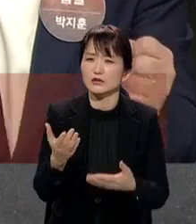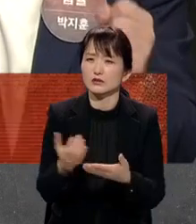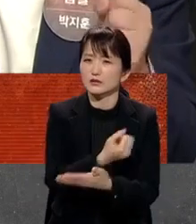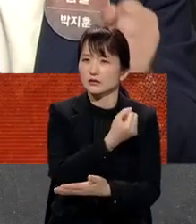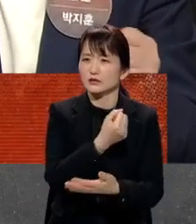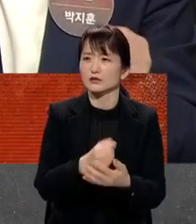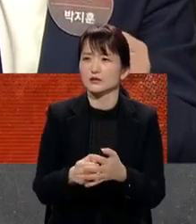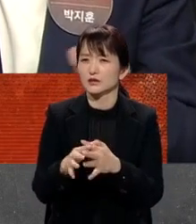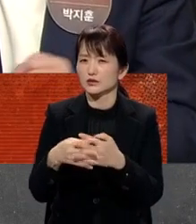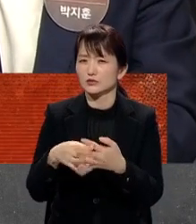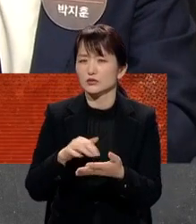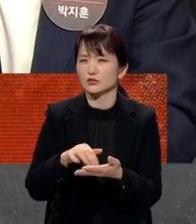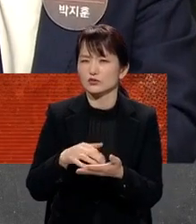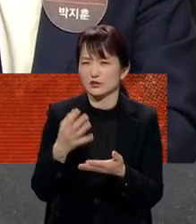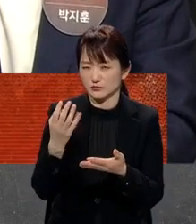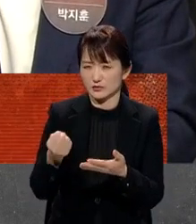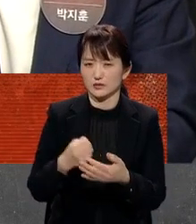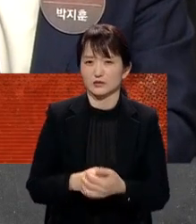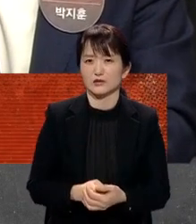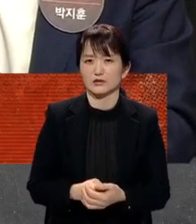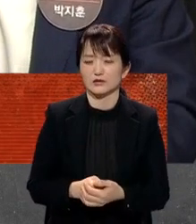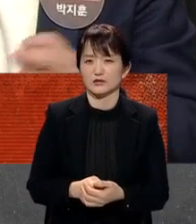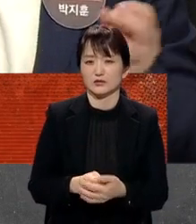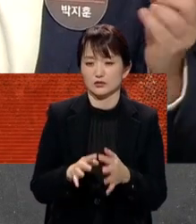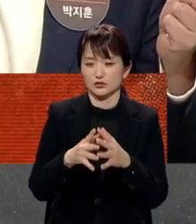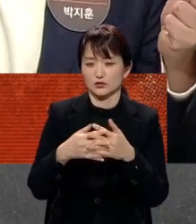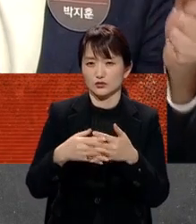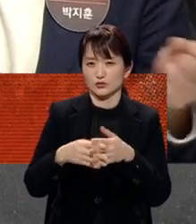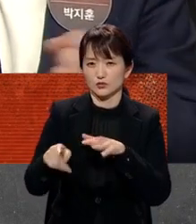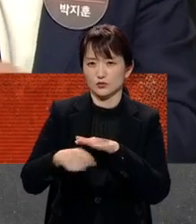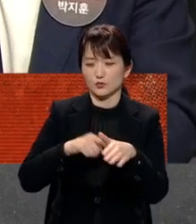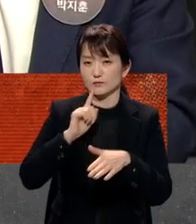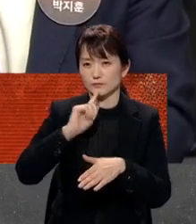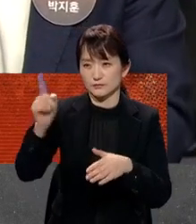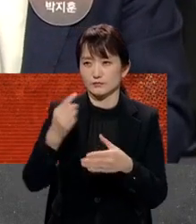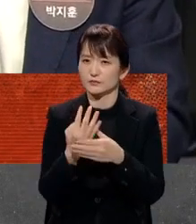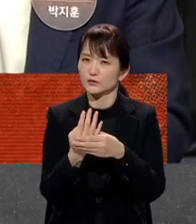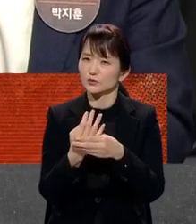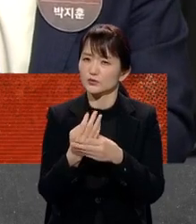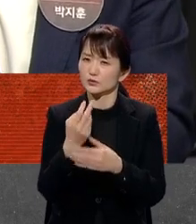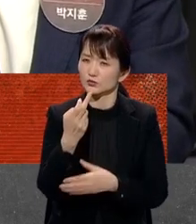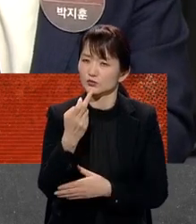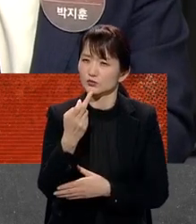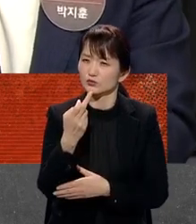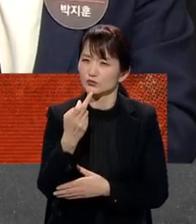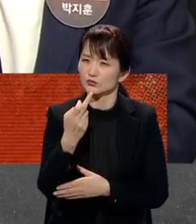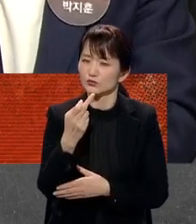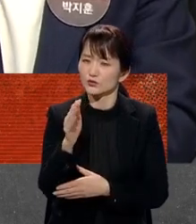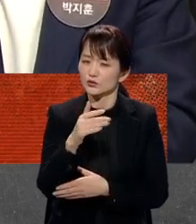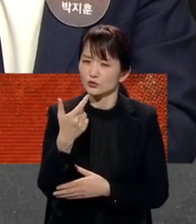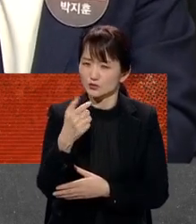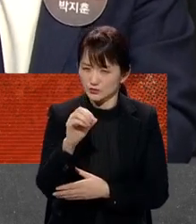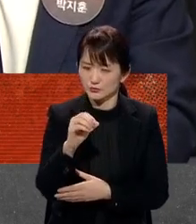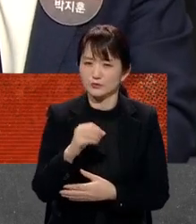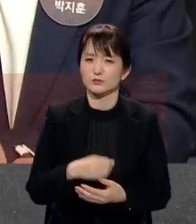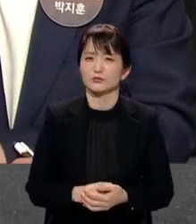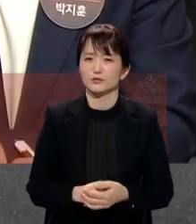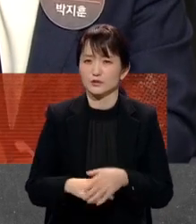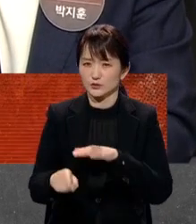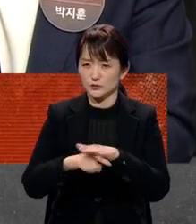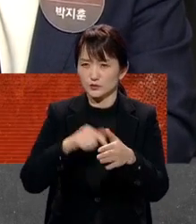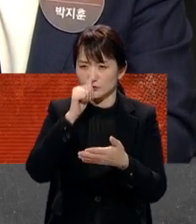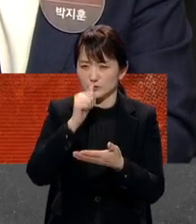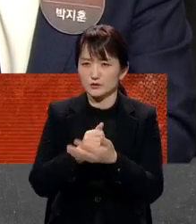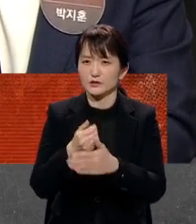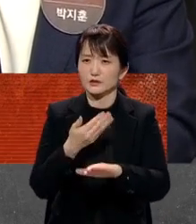다행히 수표가 좀 많습니다. 수표는 도난 신고를 했고요. 네. 현금은 이제 한 12장 60만 원 정도 되는데 일단은 절도죄가 되고 다른